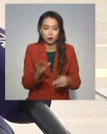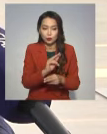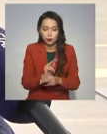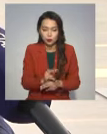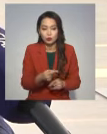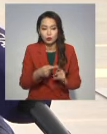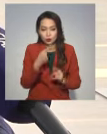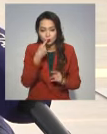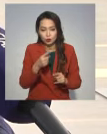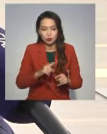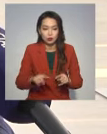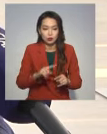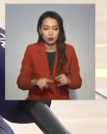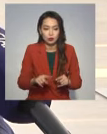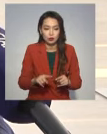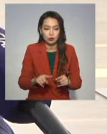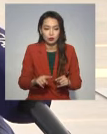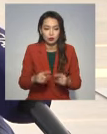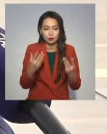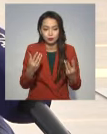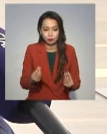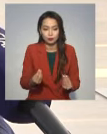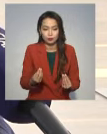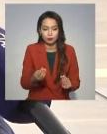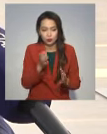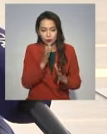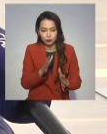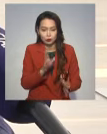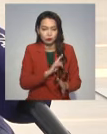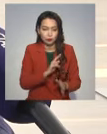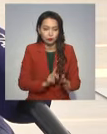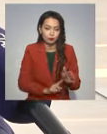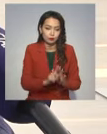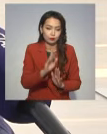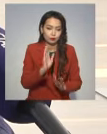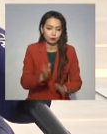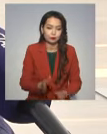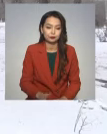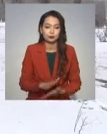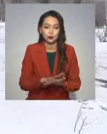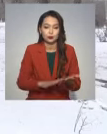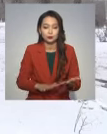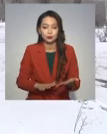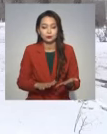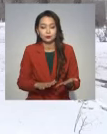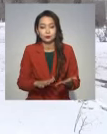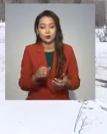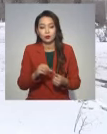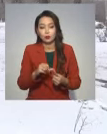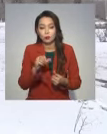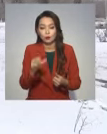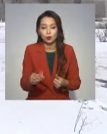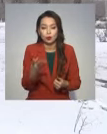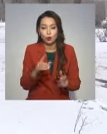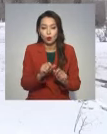жақын арада бұл ақаулар бойынша жұмыстар жалғастырылатын болады. Бұдан бөлік қаладағы 4